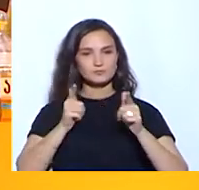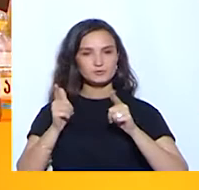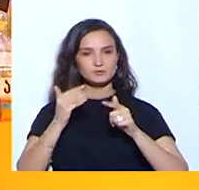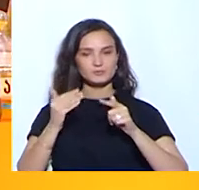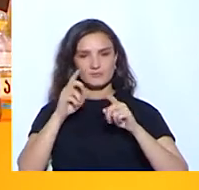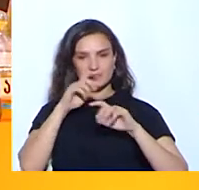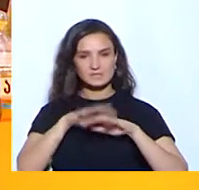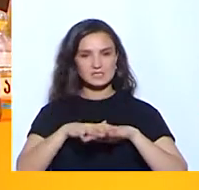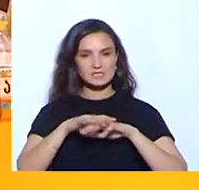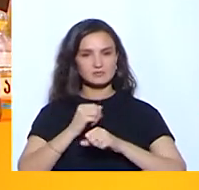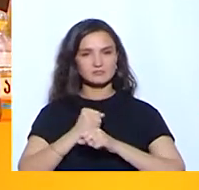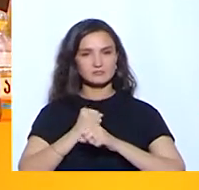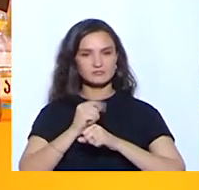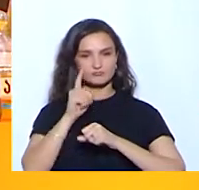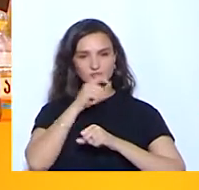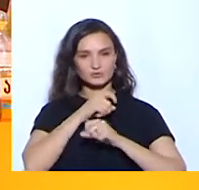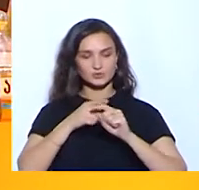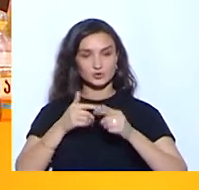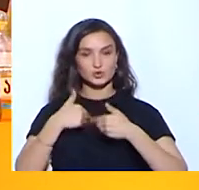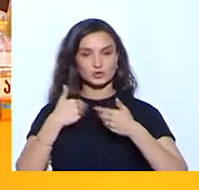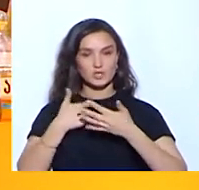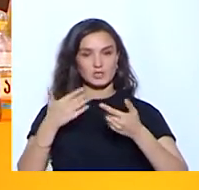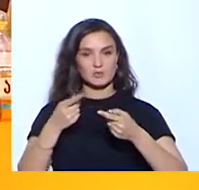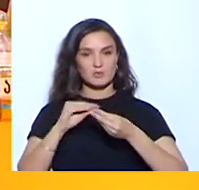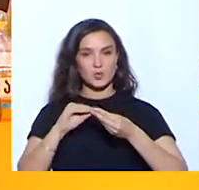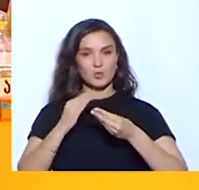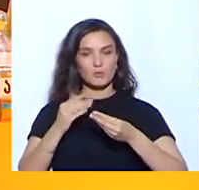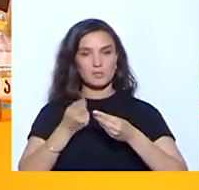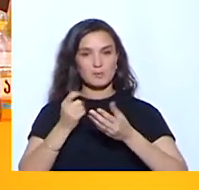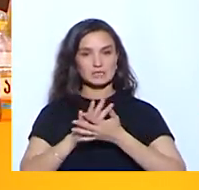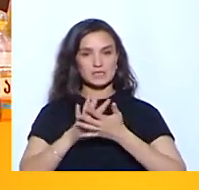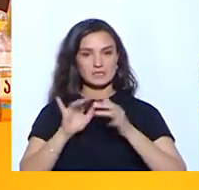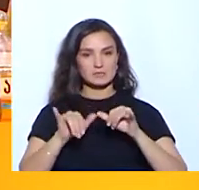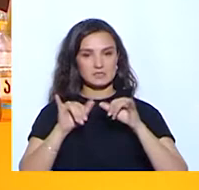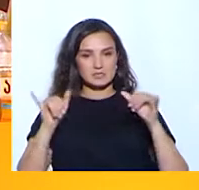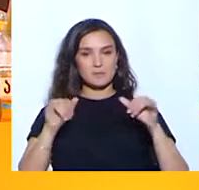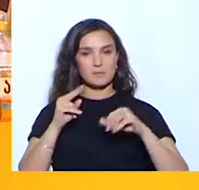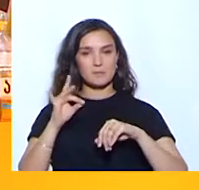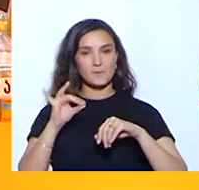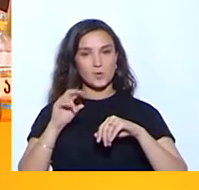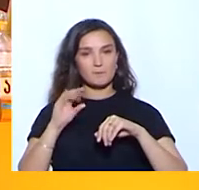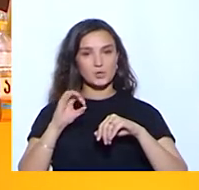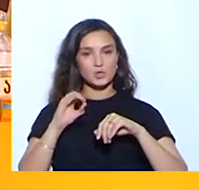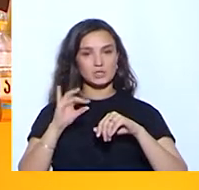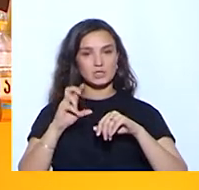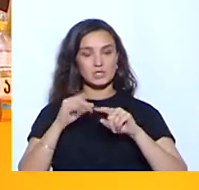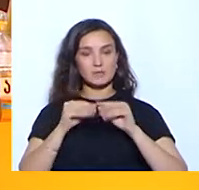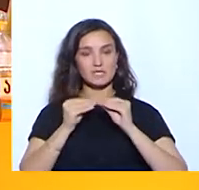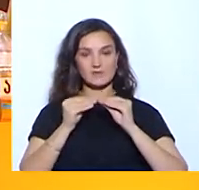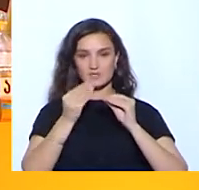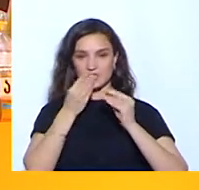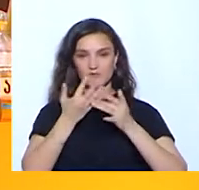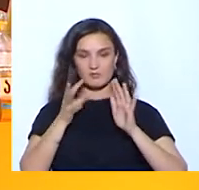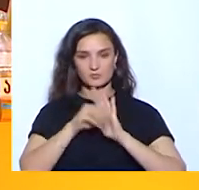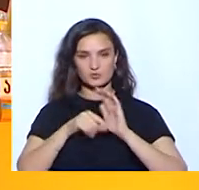მომზადებული მწნილების შემთხვევაში, ეს არის ცოცხალი მეგობარი ბაქტერიების გაძლიერება, ანუ პრობიოტიკები. მაგრამ იგივე საკვებში არის